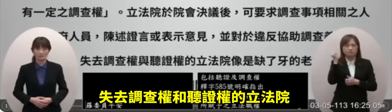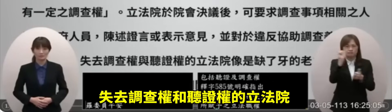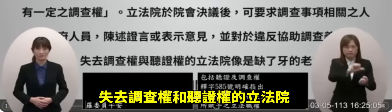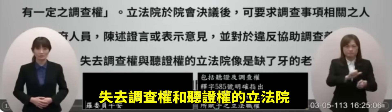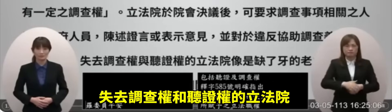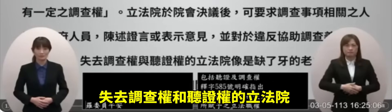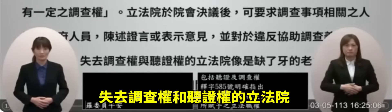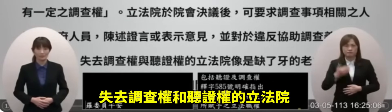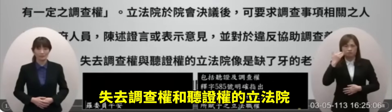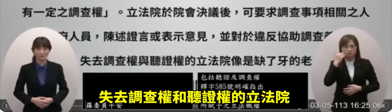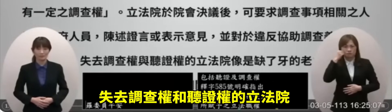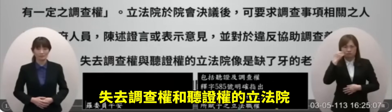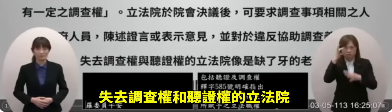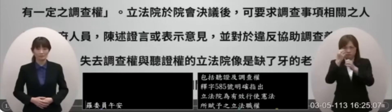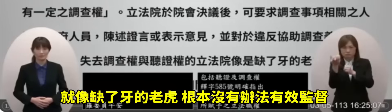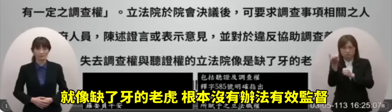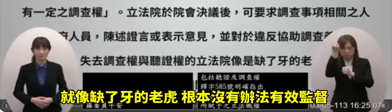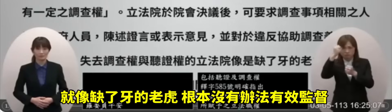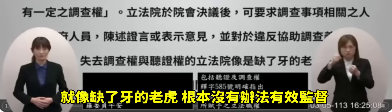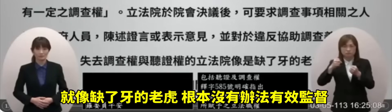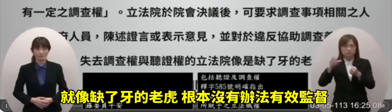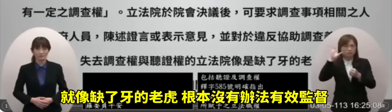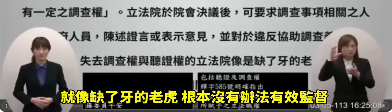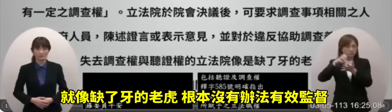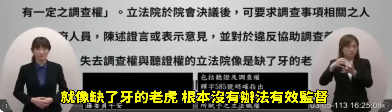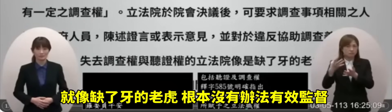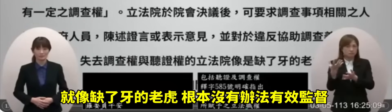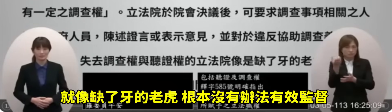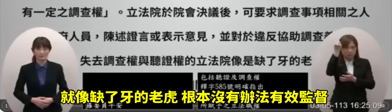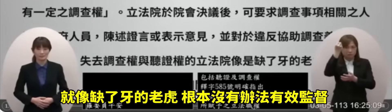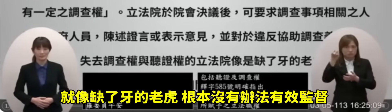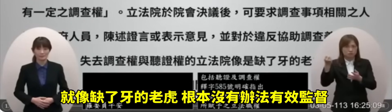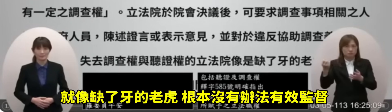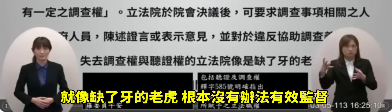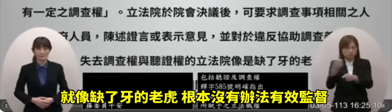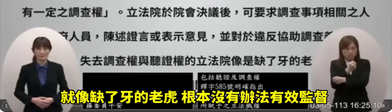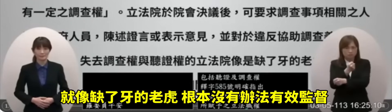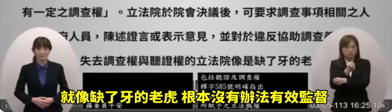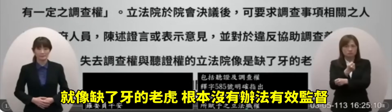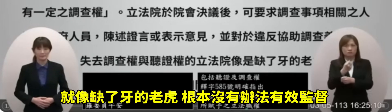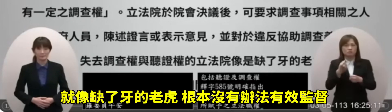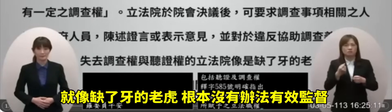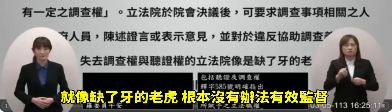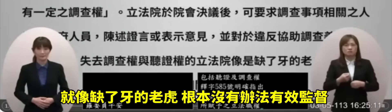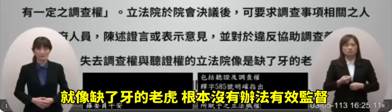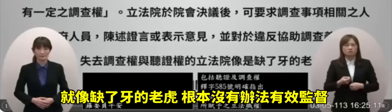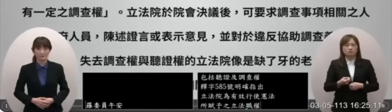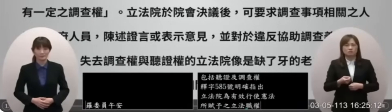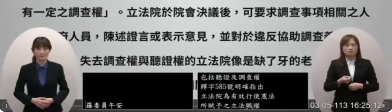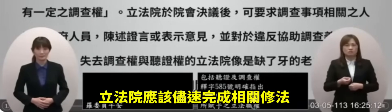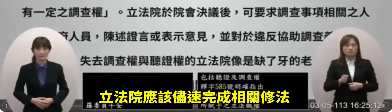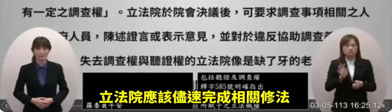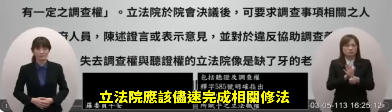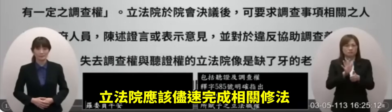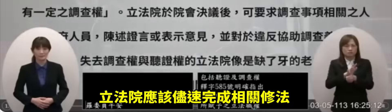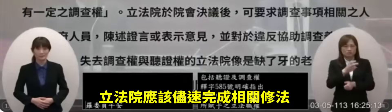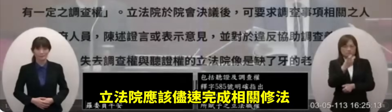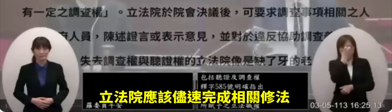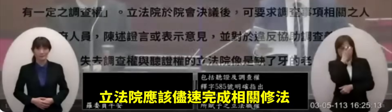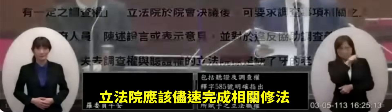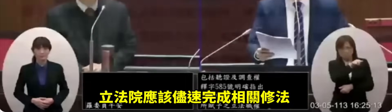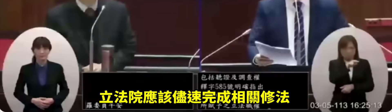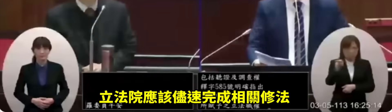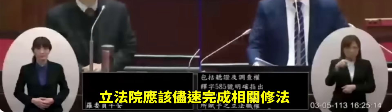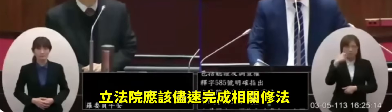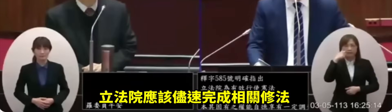调查权和听证权的立法院，就像缺了牙的老虎，根本没有办法有效监督。立法院应该